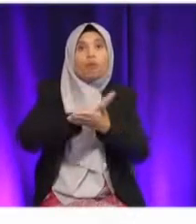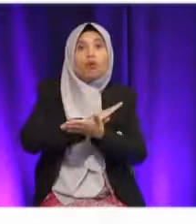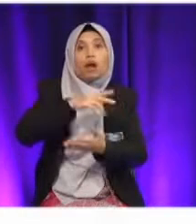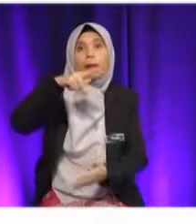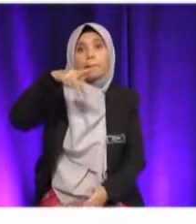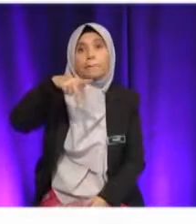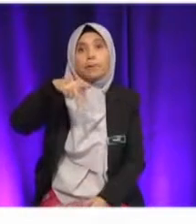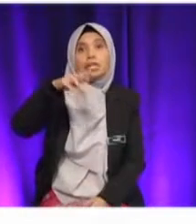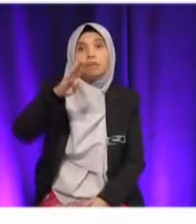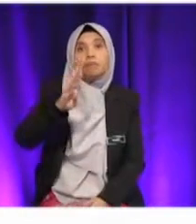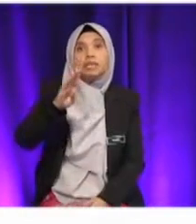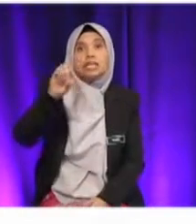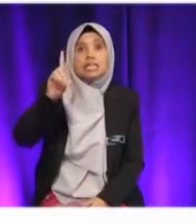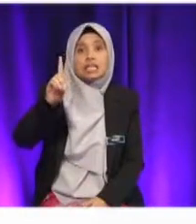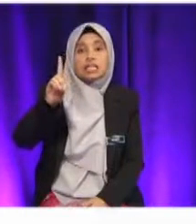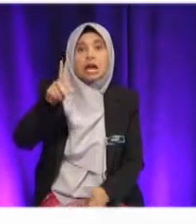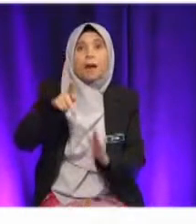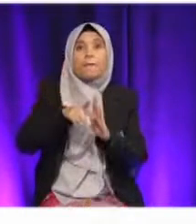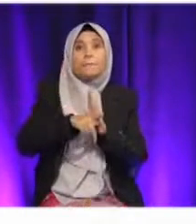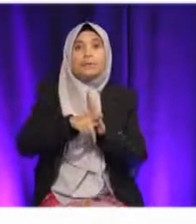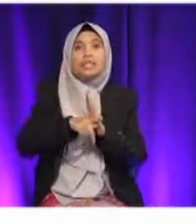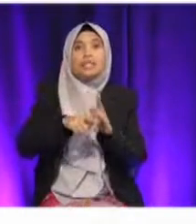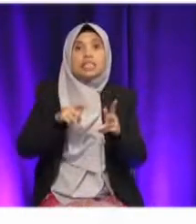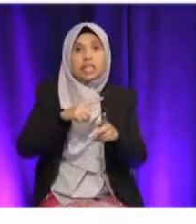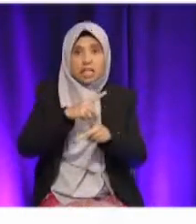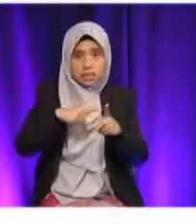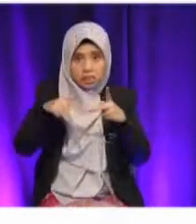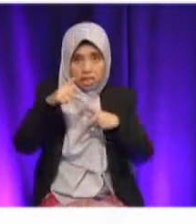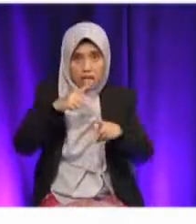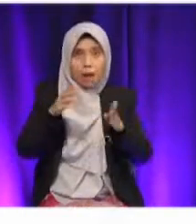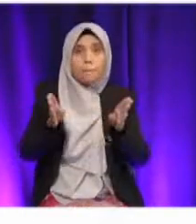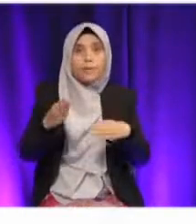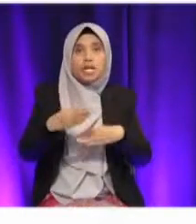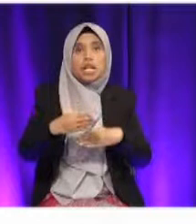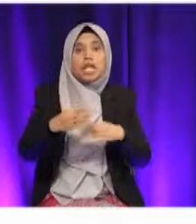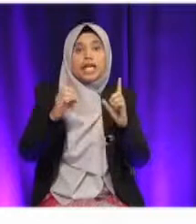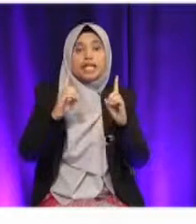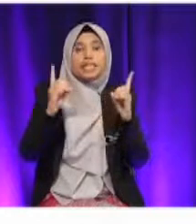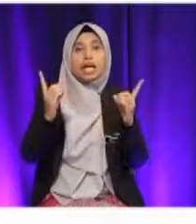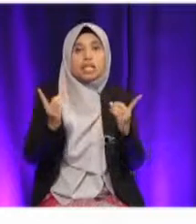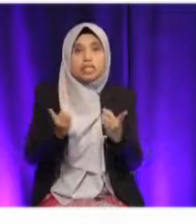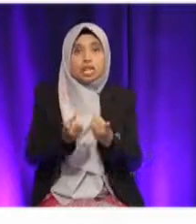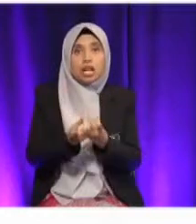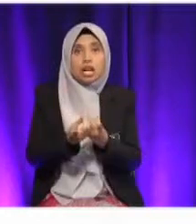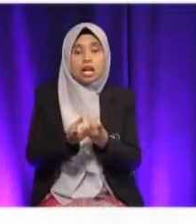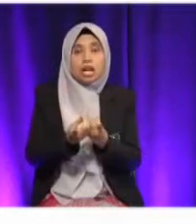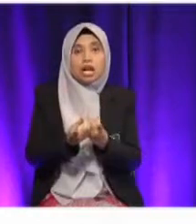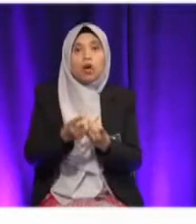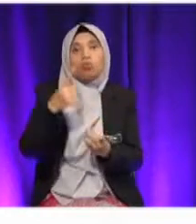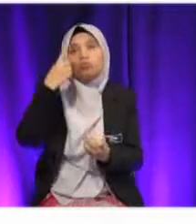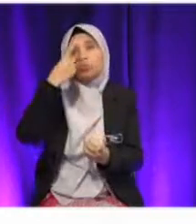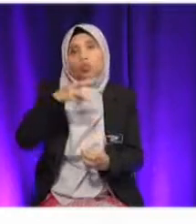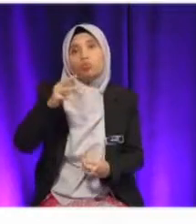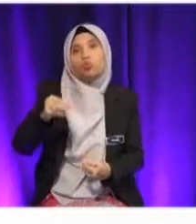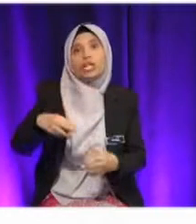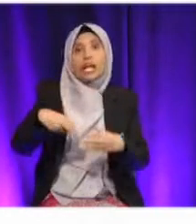Feby ini adalah pentaksiran bilik darjah bentak si Reza ini adalah sangat penting untuk murid